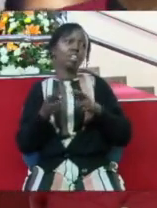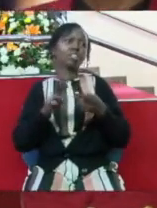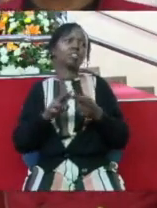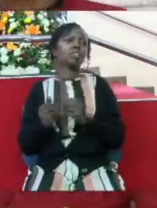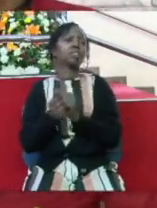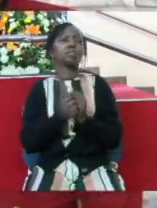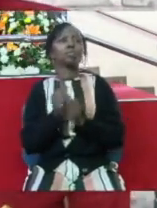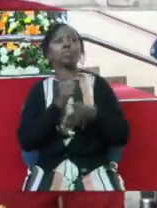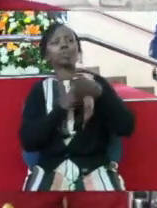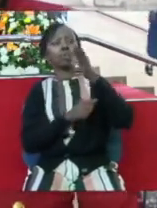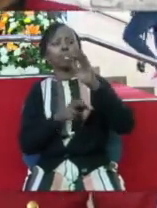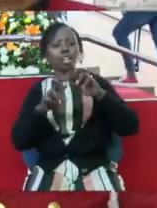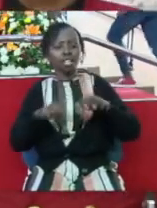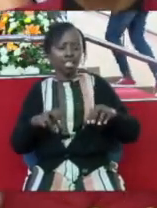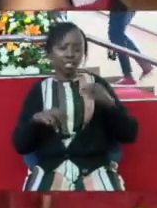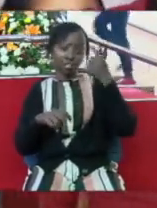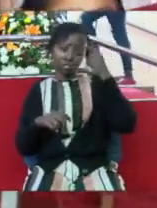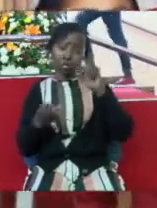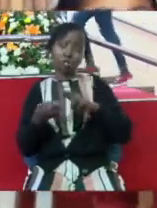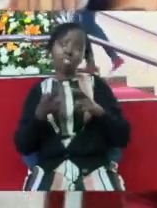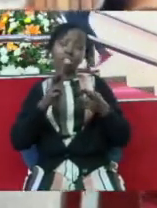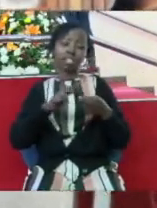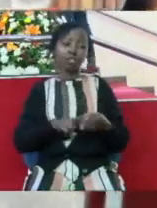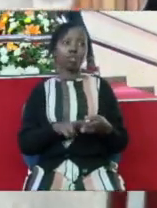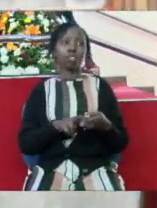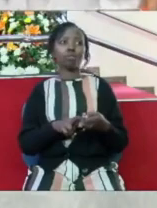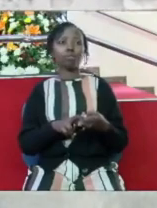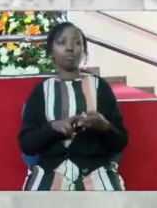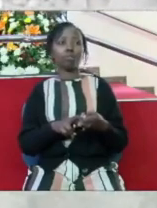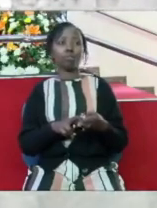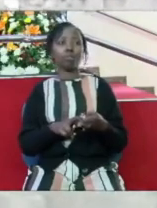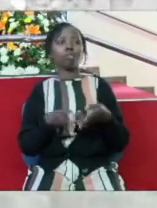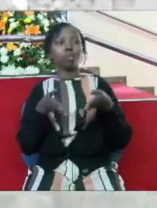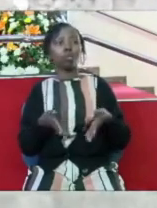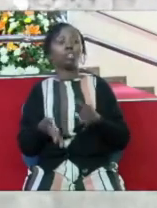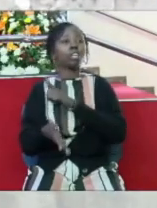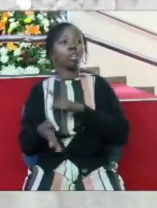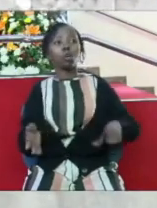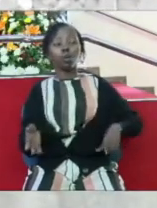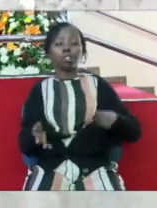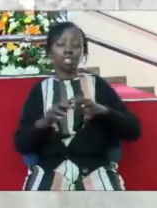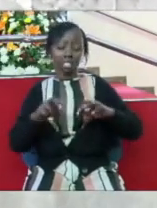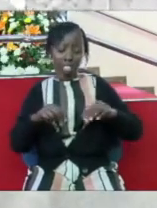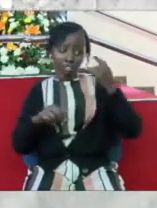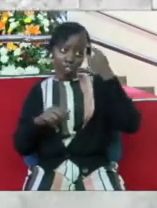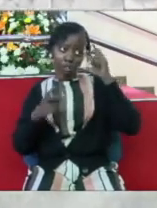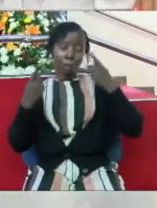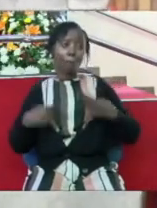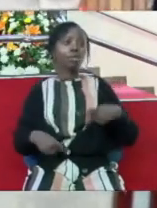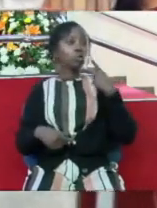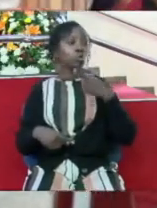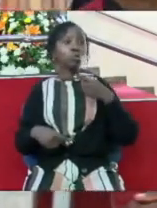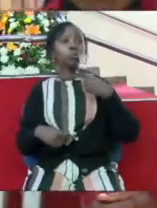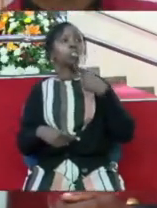intimacy. Akitafuta ushirika na Mungu. Today the Lord is looking for someone who will say, Mungu anatafuta mtu ambaye atasema, I want to be intimate